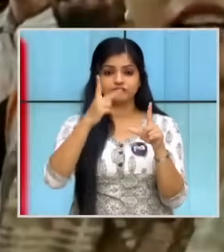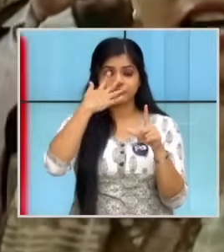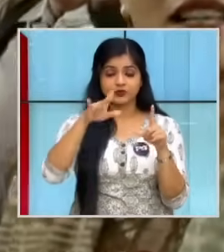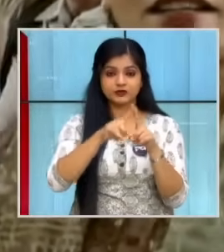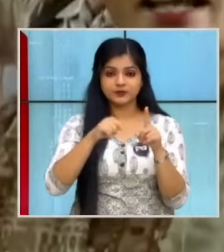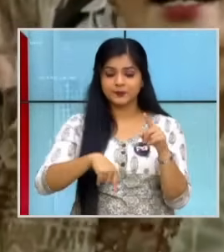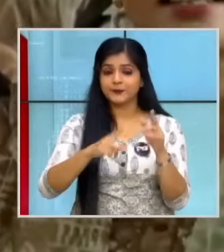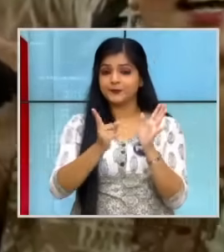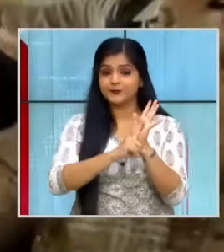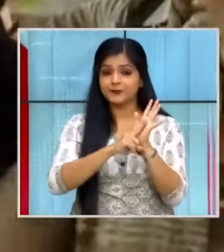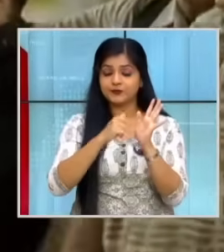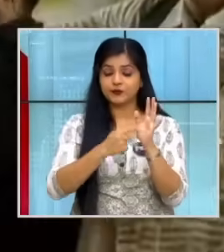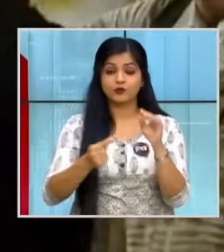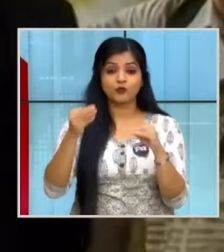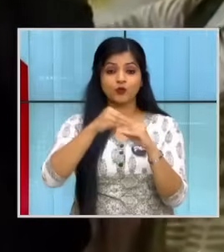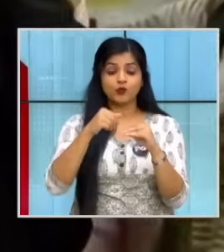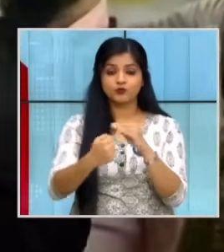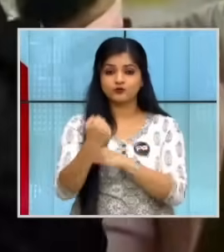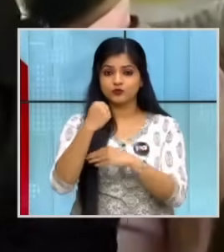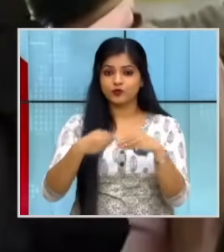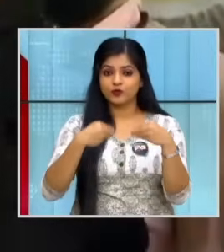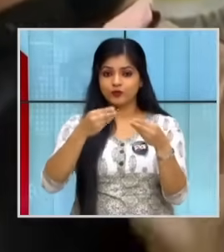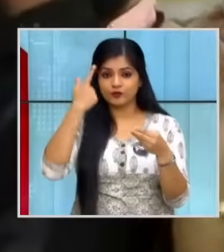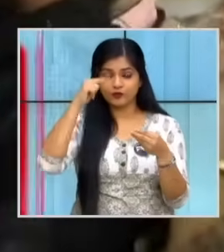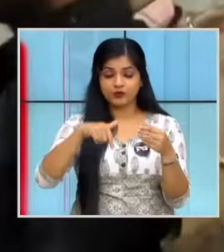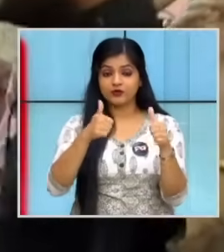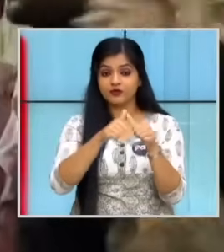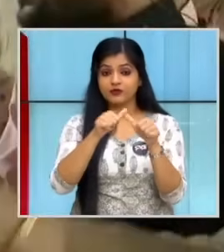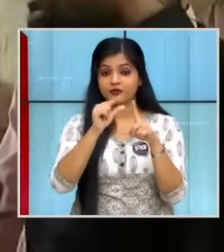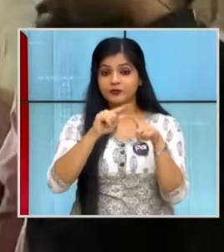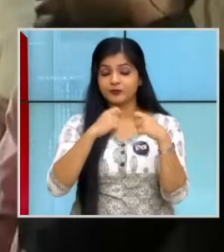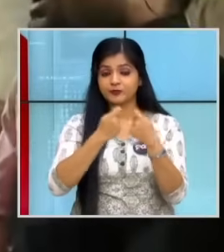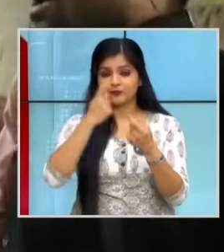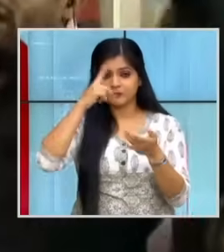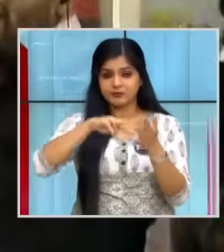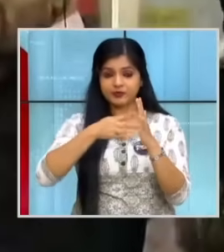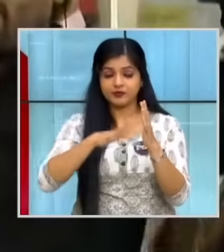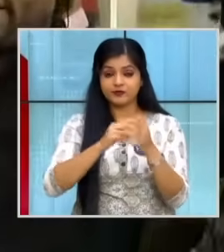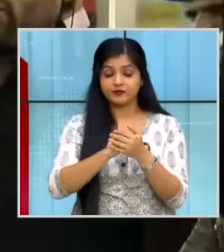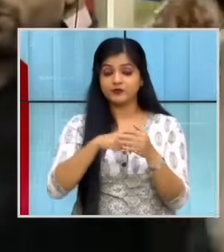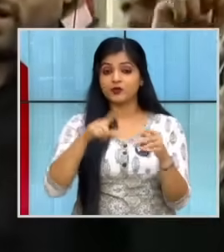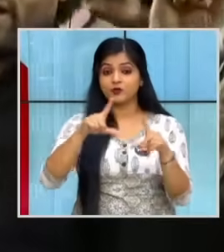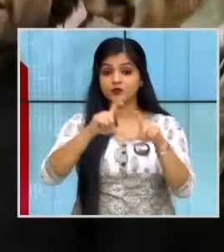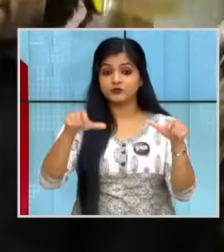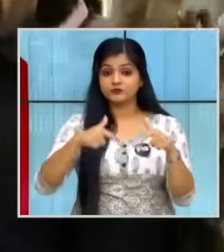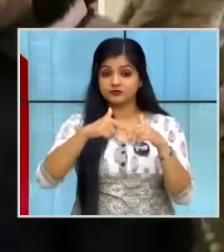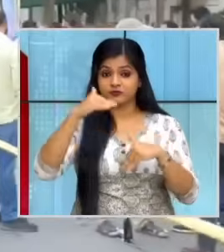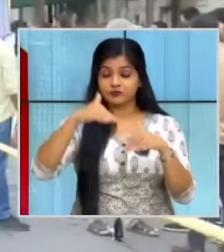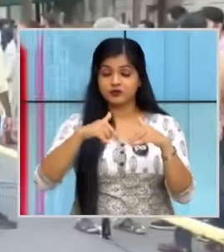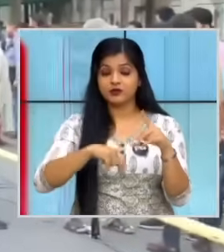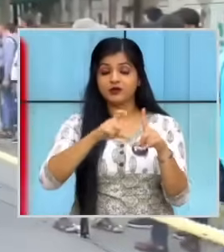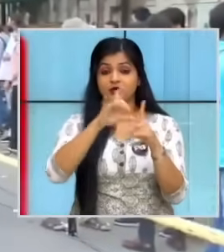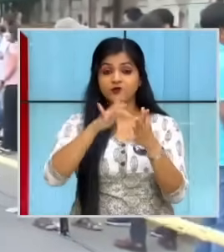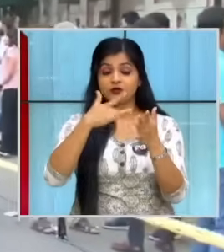കൂടുതൽ കരുത്തേകുന്ന ഒന്നുകൂടിയായി ഇതിനെ മാറ്റുവാനും ആം ആദ്മി പദ്ധതി ഇടുന്നുണ്ട്. കാരണം വരുന്ന ഈ ലോക്സഭാ തെരഞ്ഞെടുപ്പിൽ